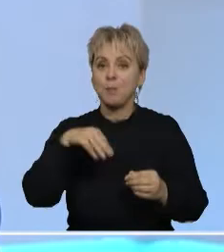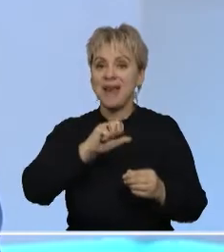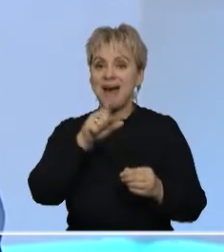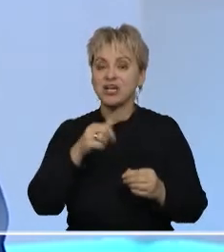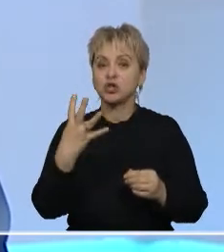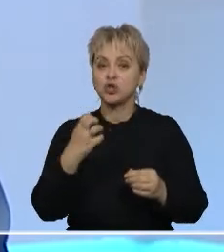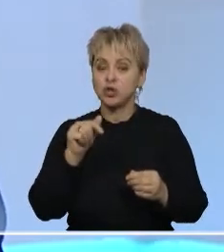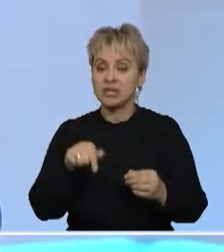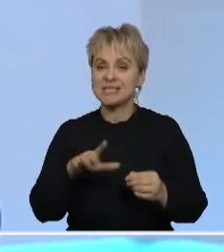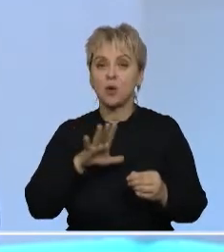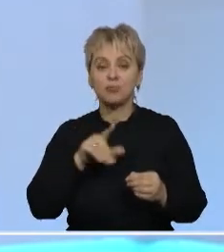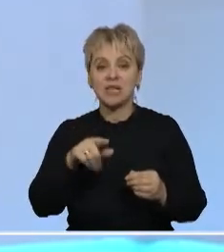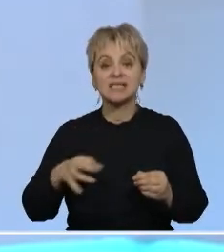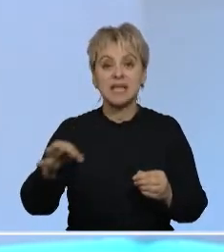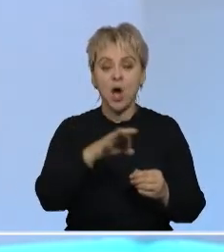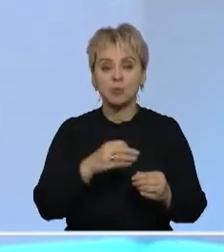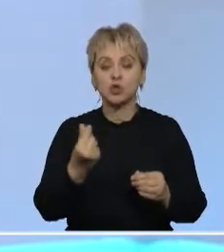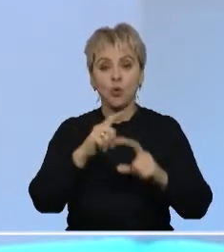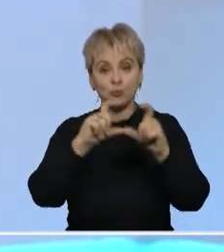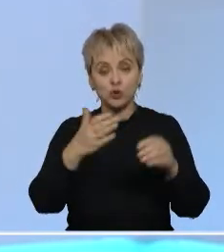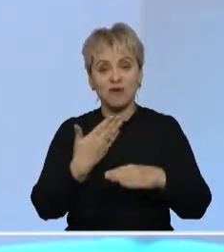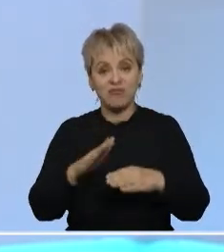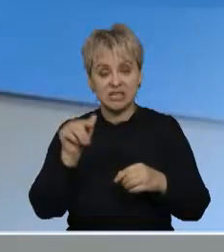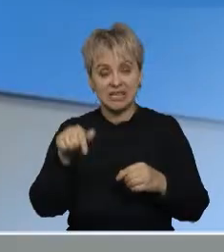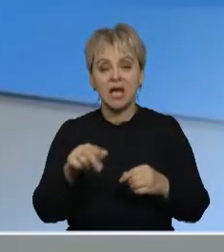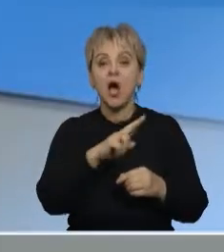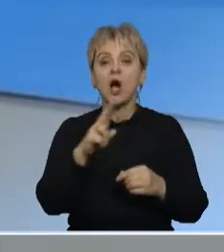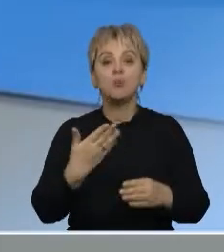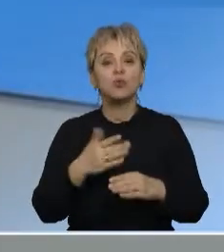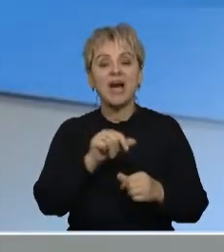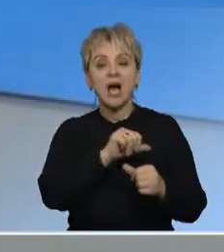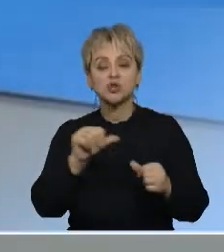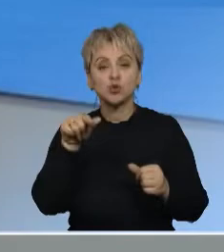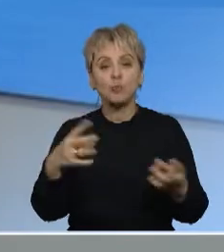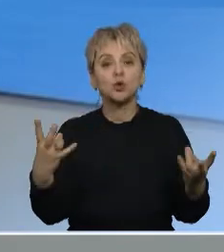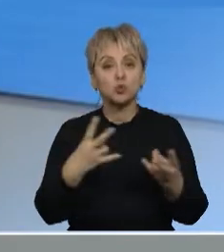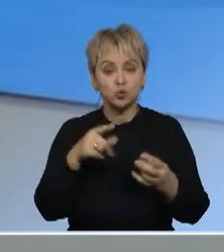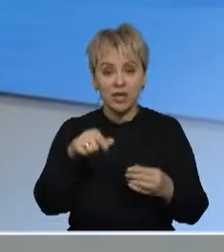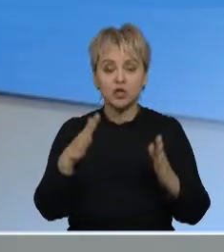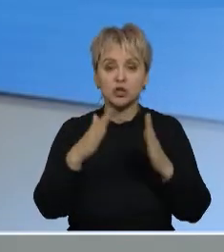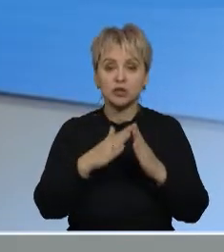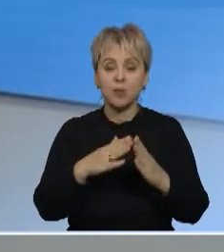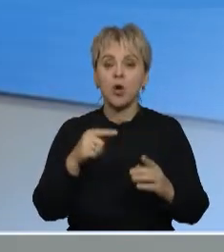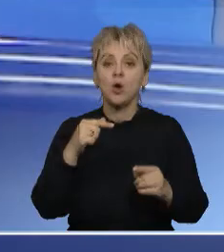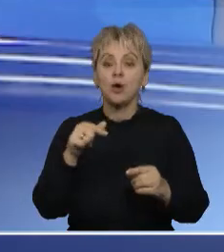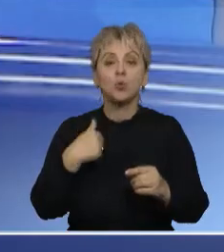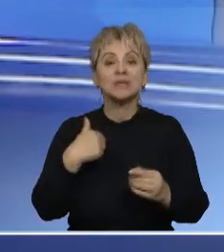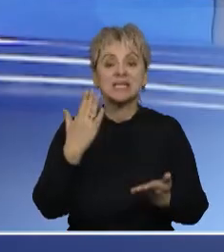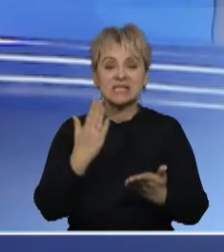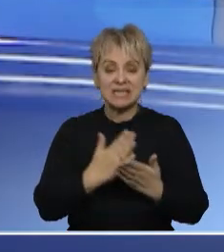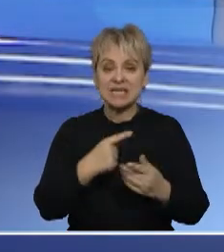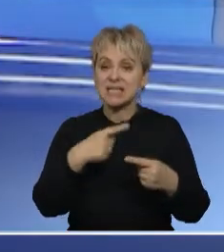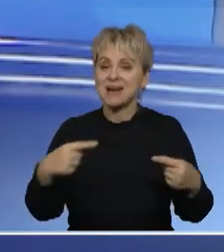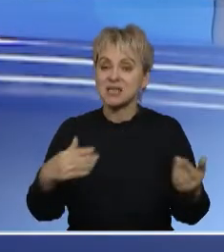1,4 млрд было только за счет областного бюджета выделено. Это вот выделяется кому? Это особо нуждающимся домам? То есть, у нас есть